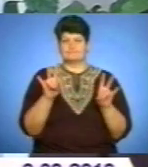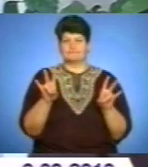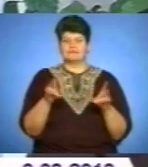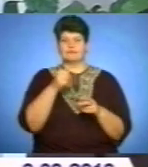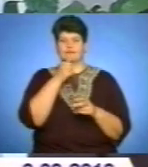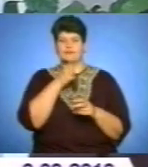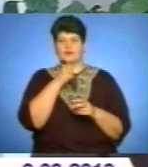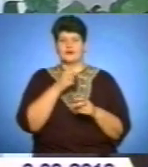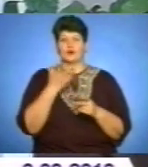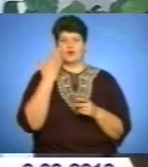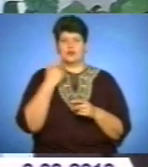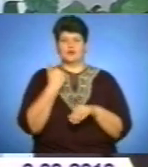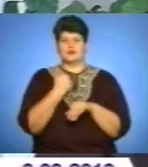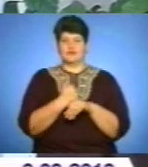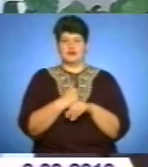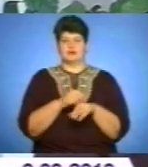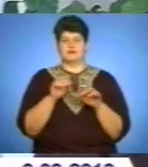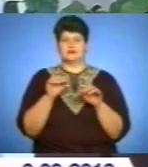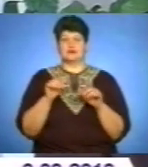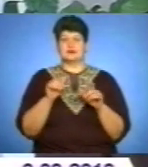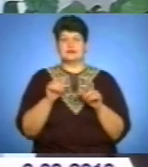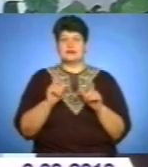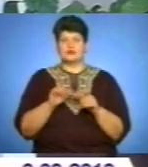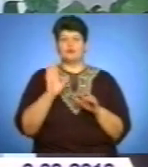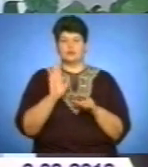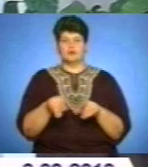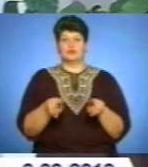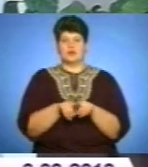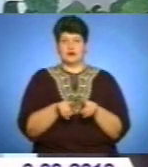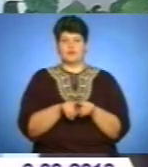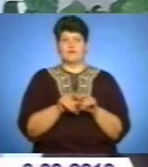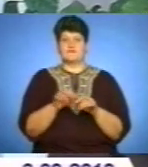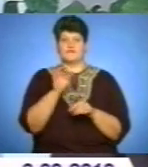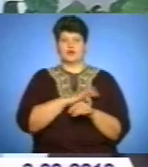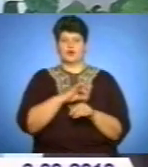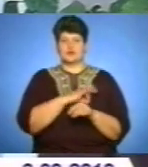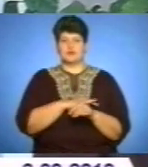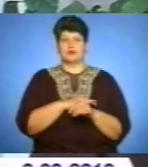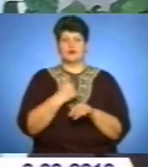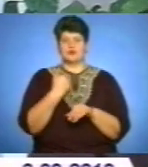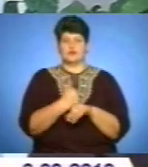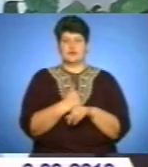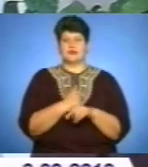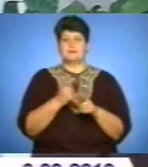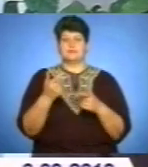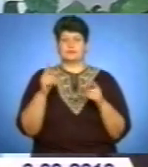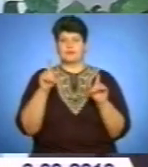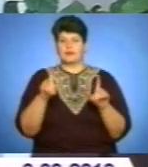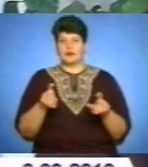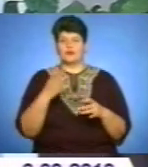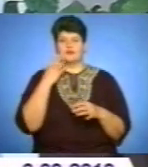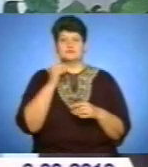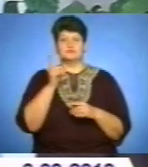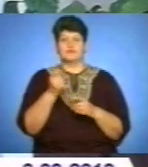напругу під час основної сесії, адже ми їх також будемо широко застосовувати під час основної сесії на виявлення